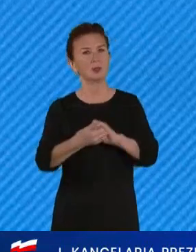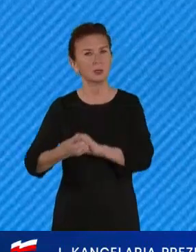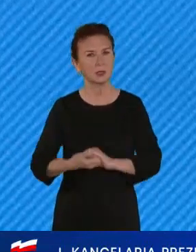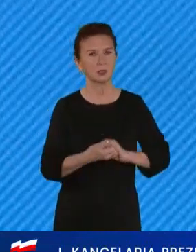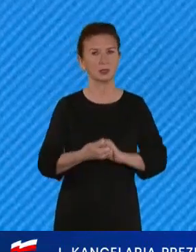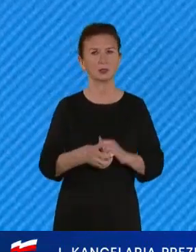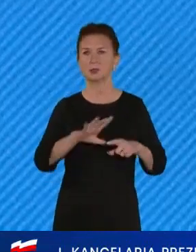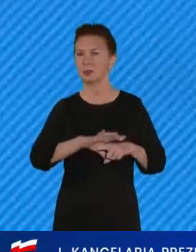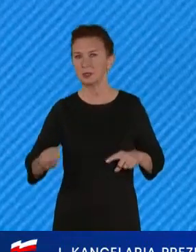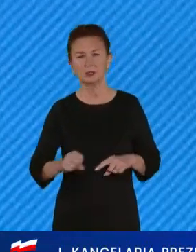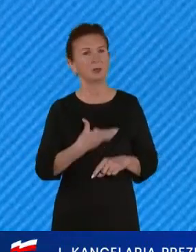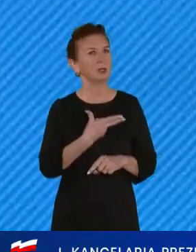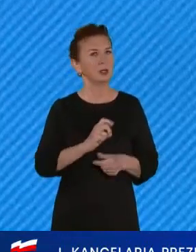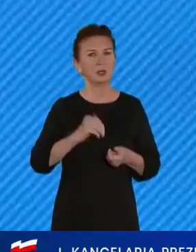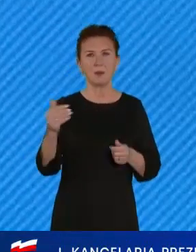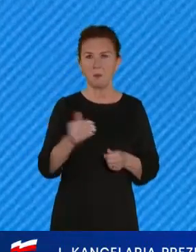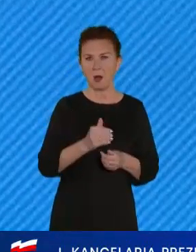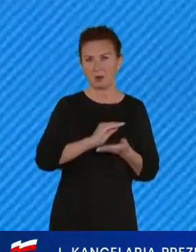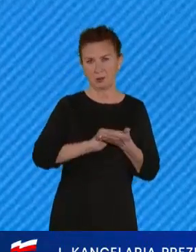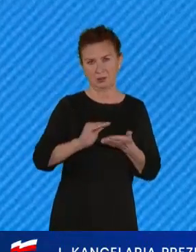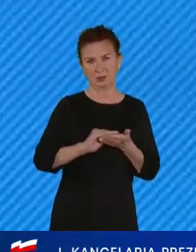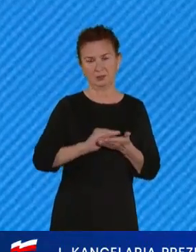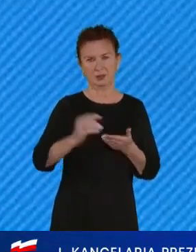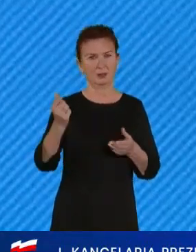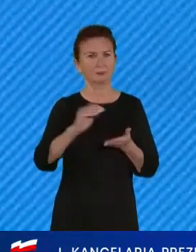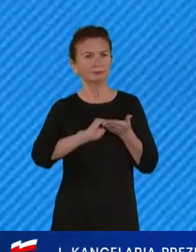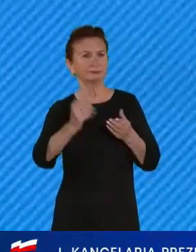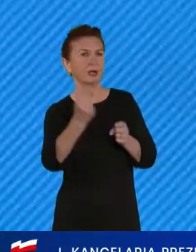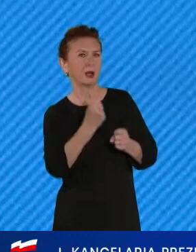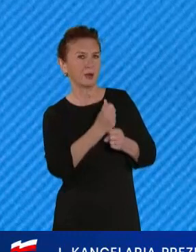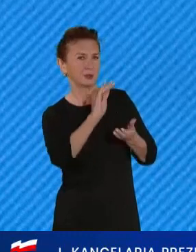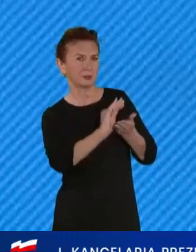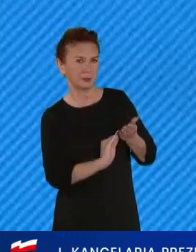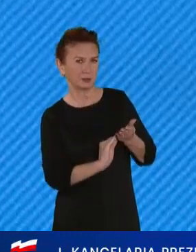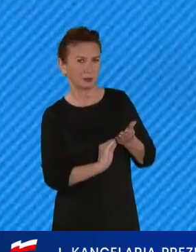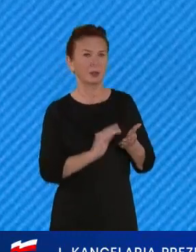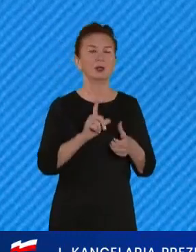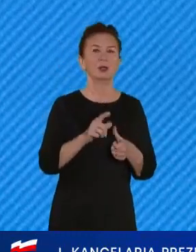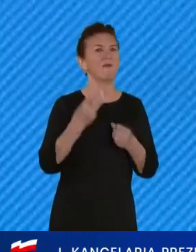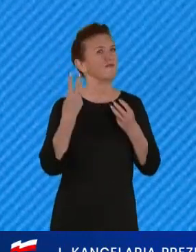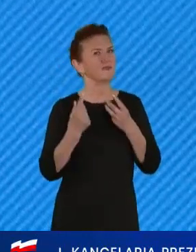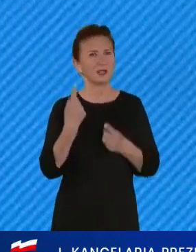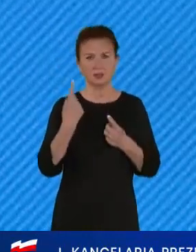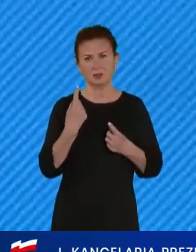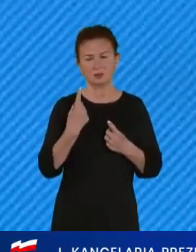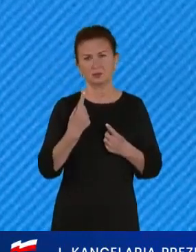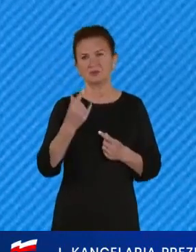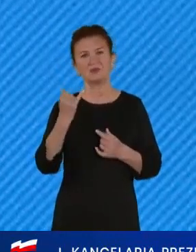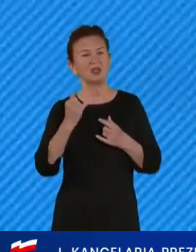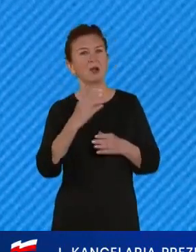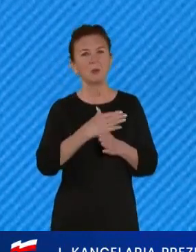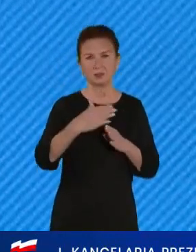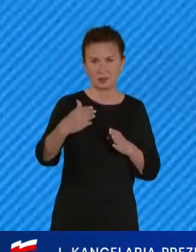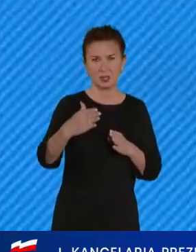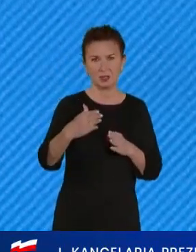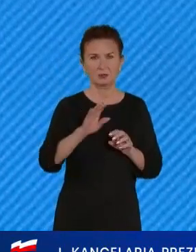dyscyplina, nie mogą być zapisane w kamieniu. W zależności od tego, jaki będzie przebieg pandemii, będziemy